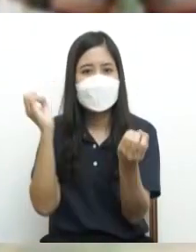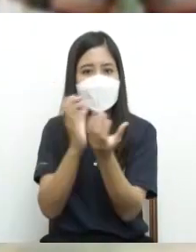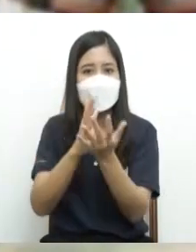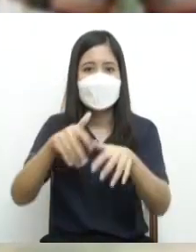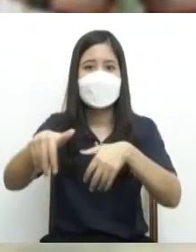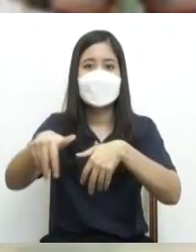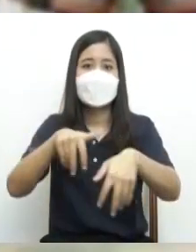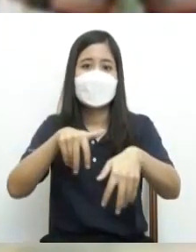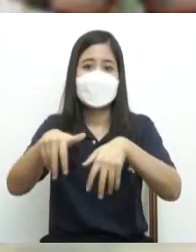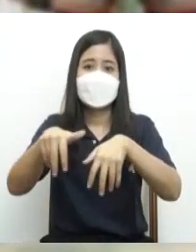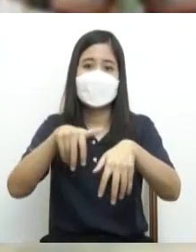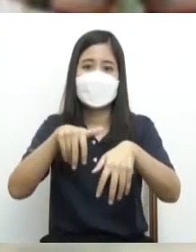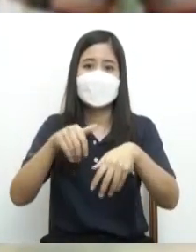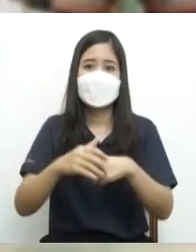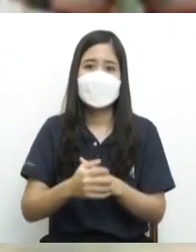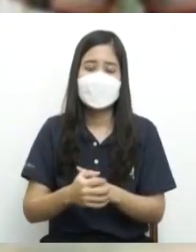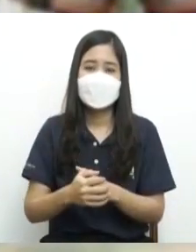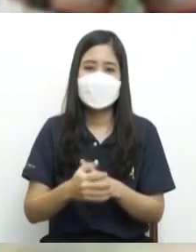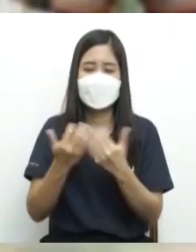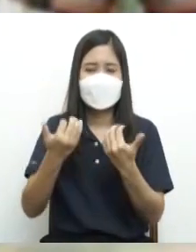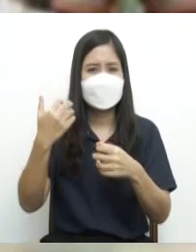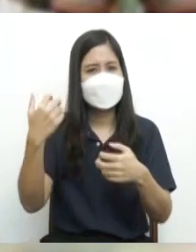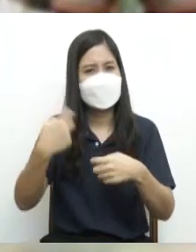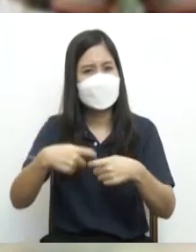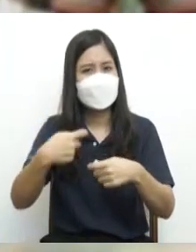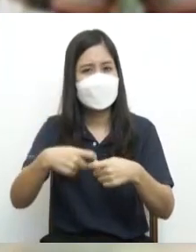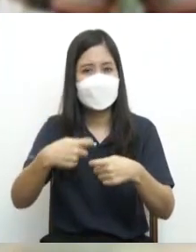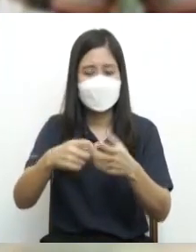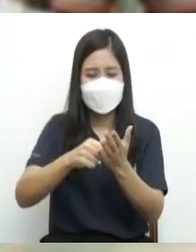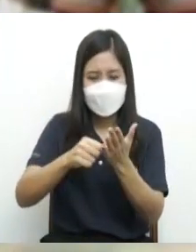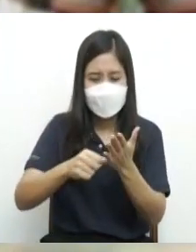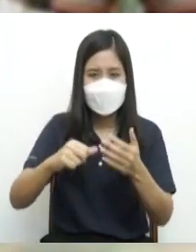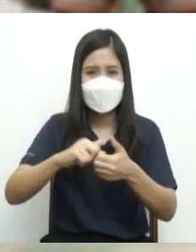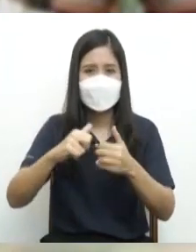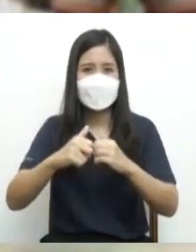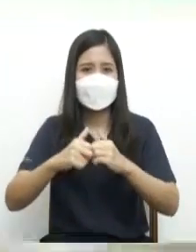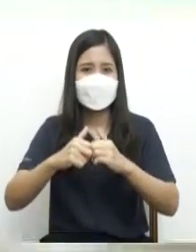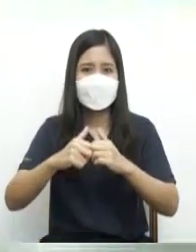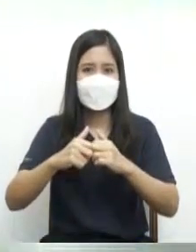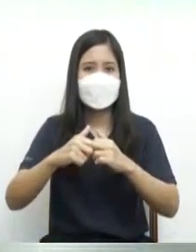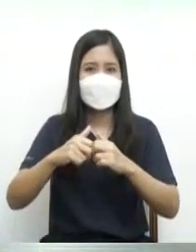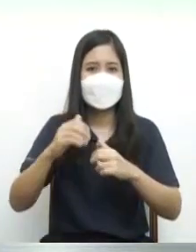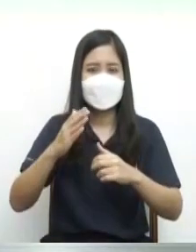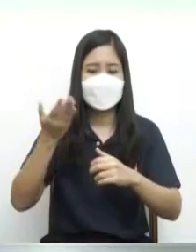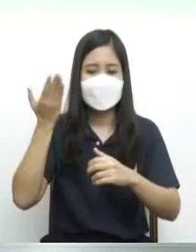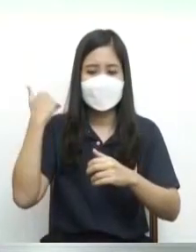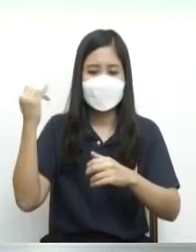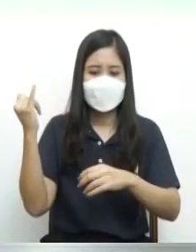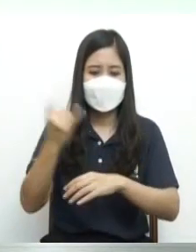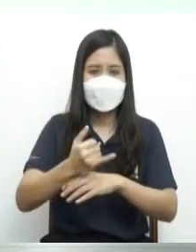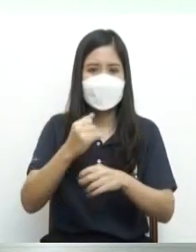จากอะไรก็แล้วแต่นะมีความยุ่งยากมากต้องมาประจำอยู่สปช.เป็น10วันแรกผมไปรับงานเนี่ยผมก็เ